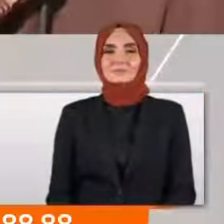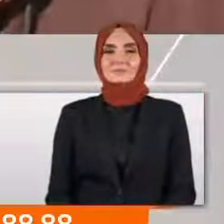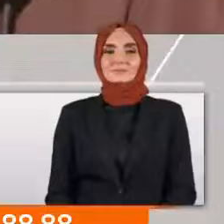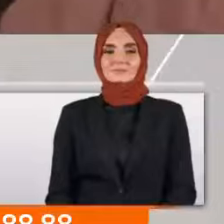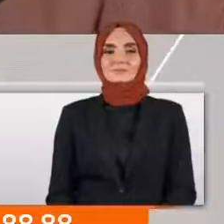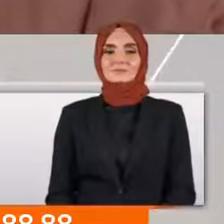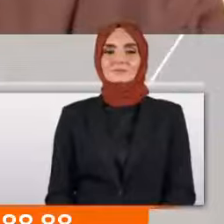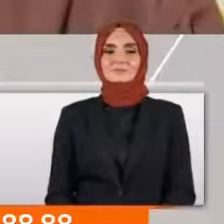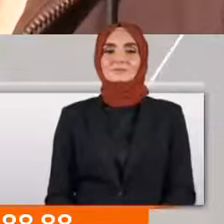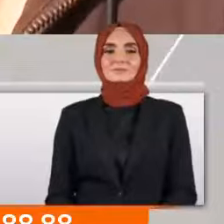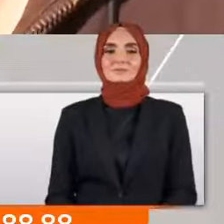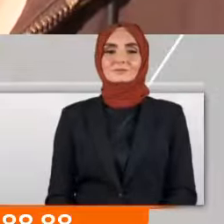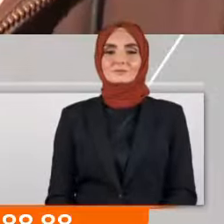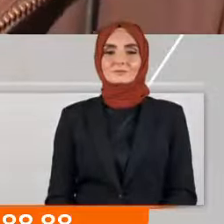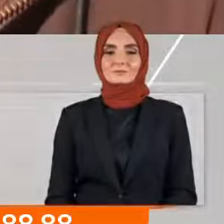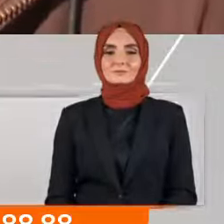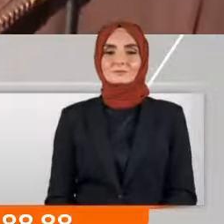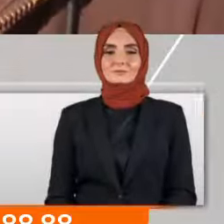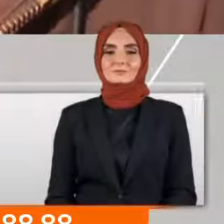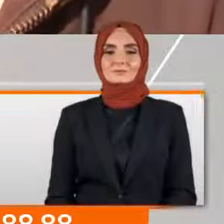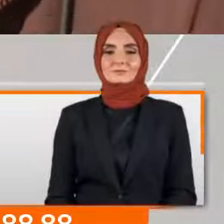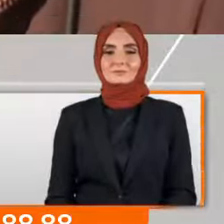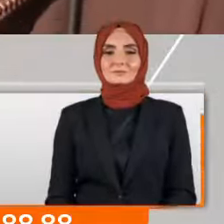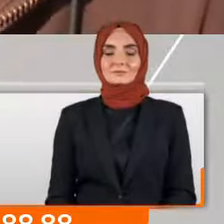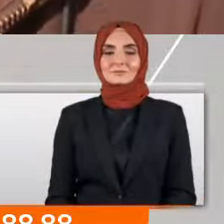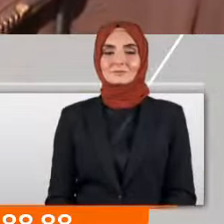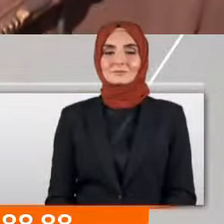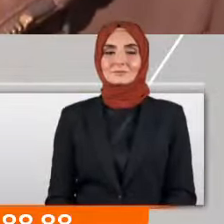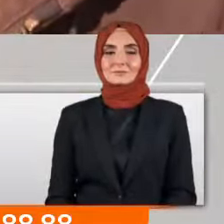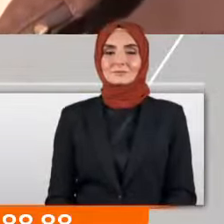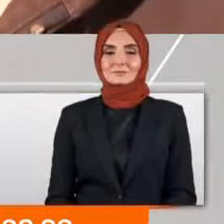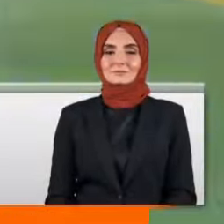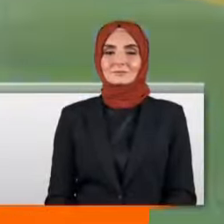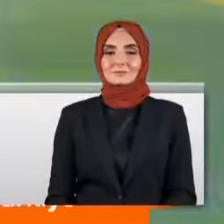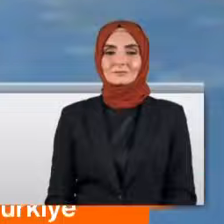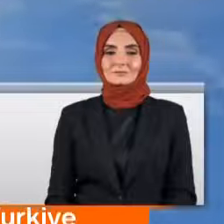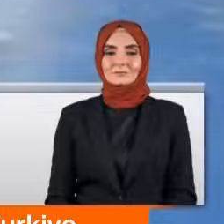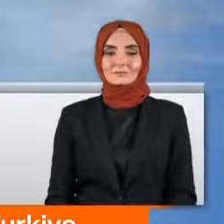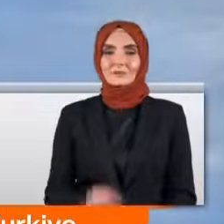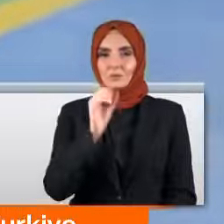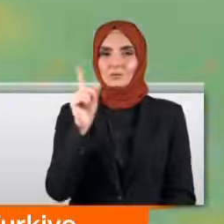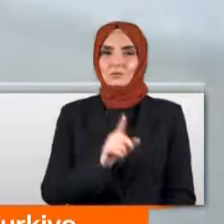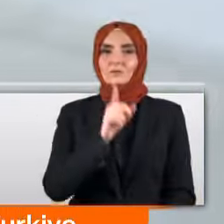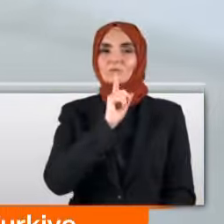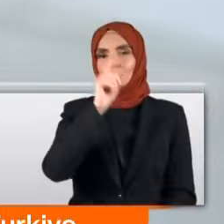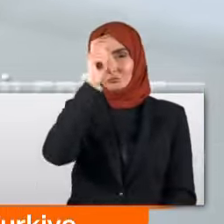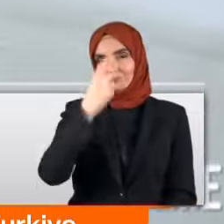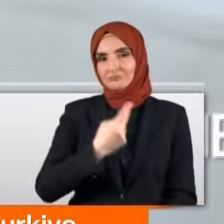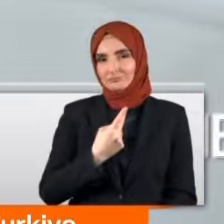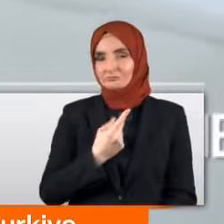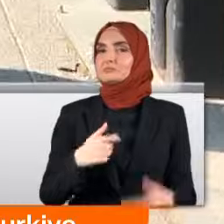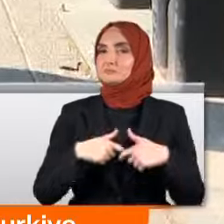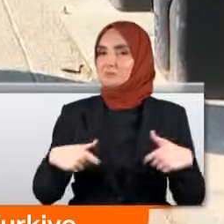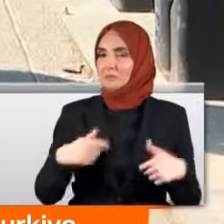Siz evinizde böyle bir robot ister miydiniz? İşime yarayacağını düşünüyorum. Ütü mü yapsın? Yeterli. %100 yerli ve milli bir